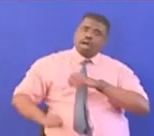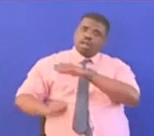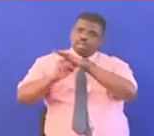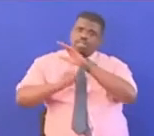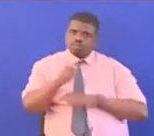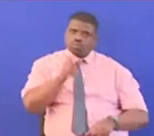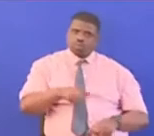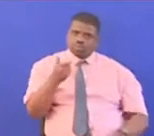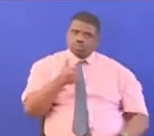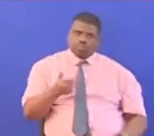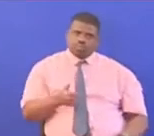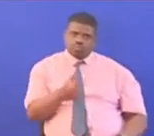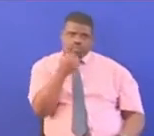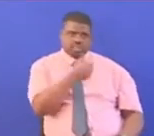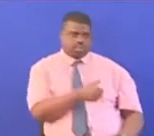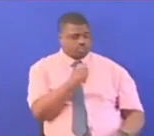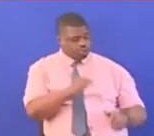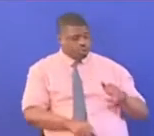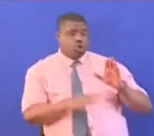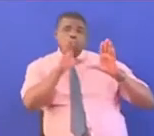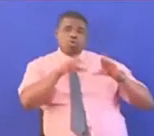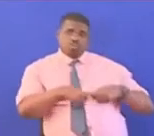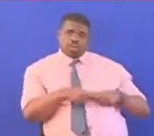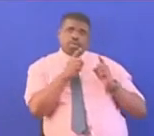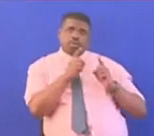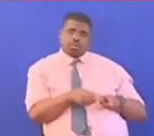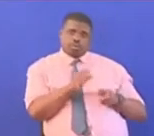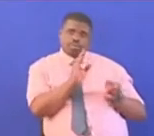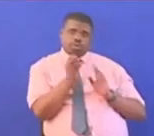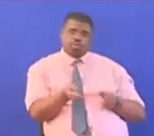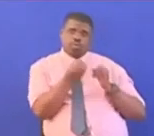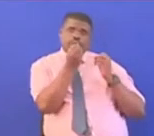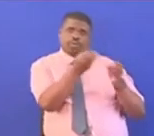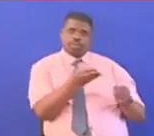Watanzania wanakukubali, na wewe unastahili maua yako.